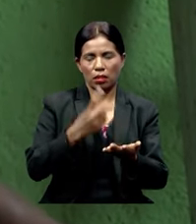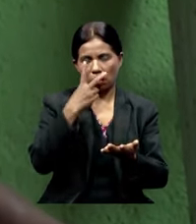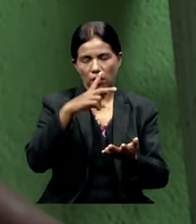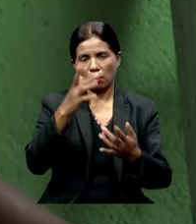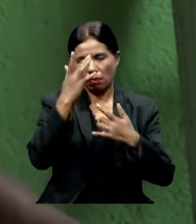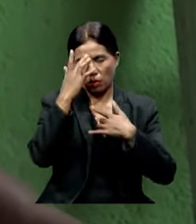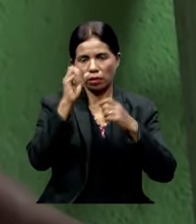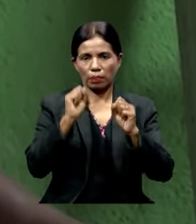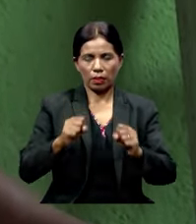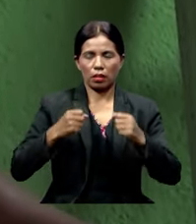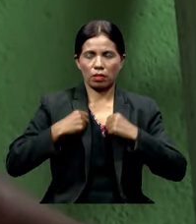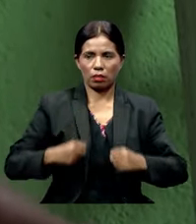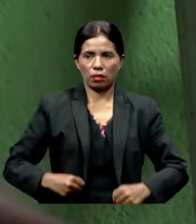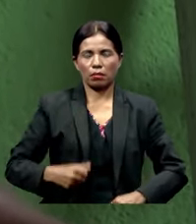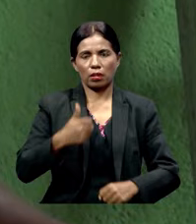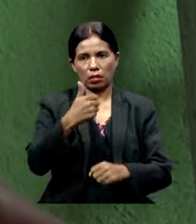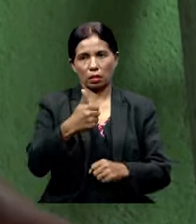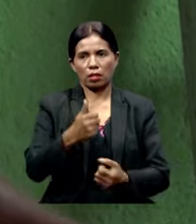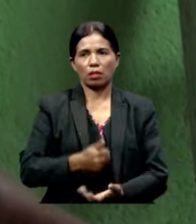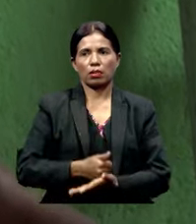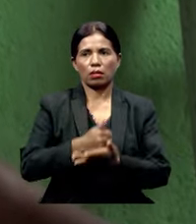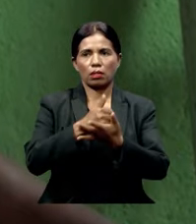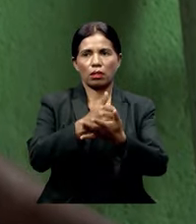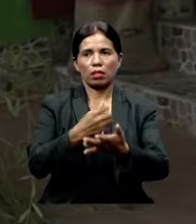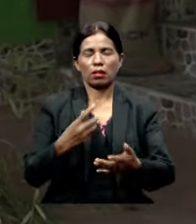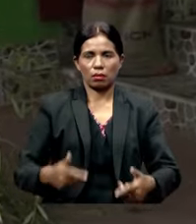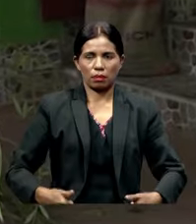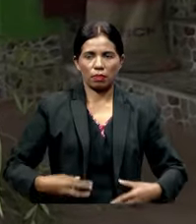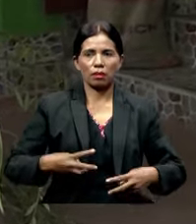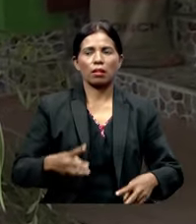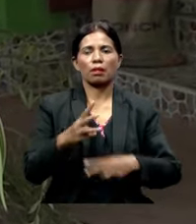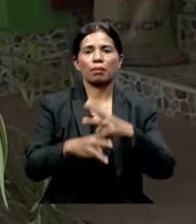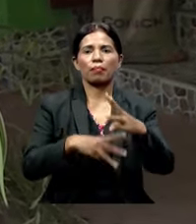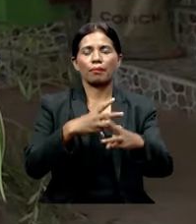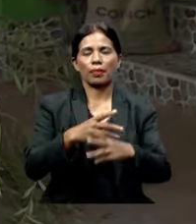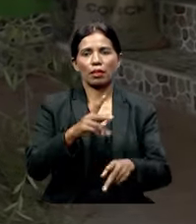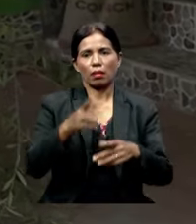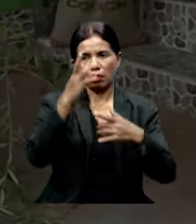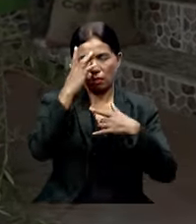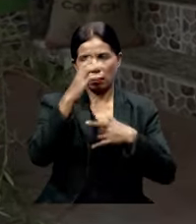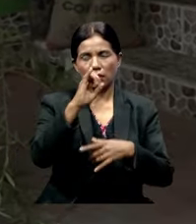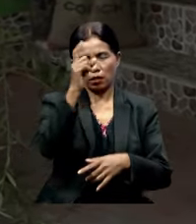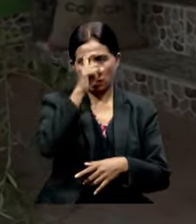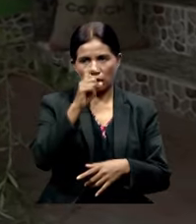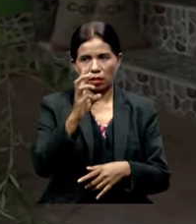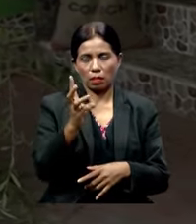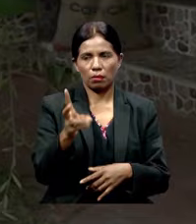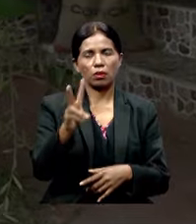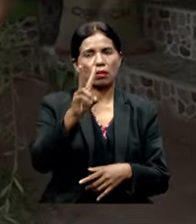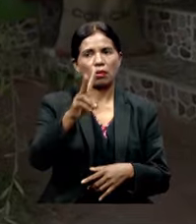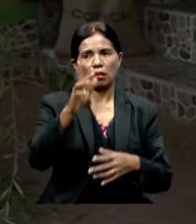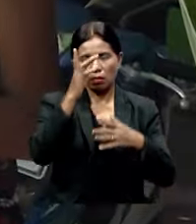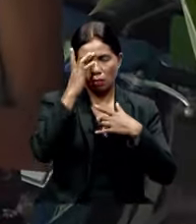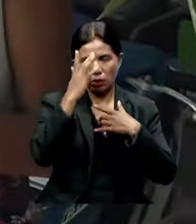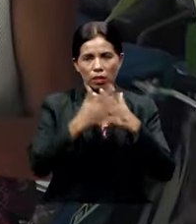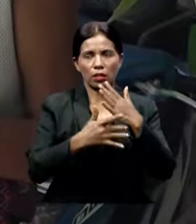dia hodi servina fatini hamondo. Paciente Maria do Hotel Sarmento idade neng lurasin ruas sofre moras